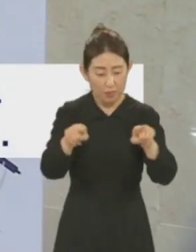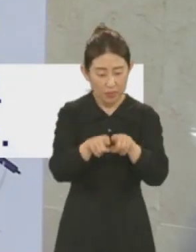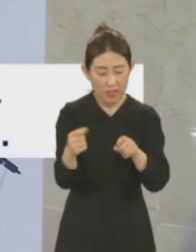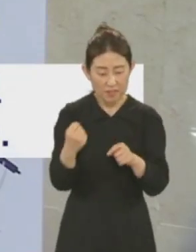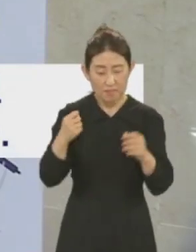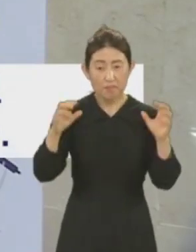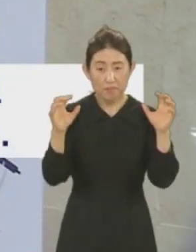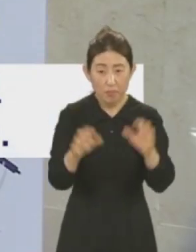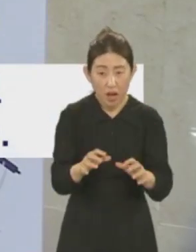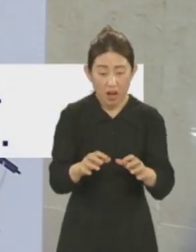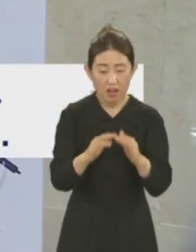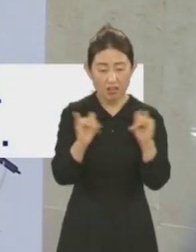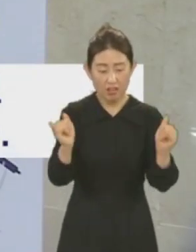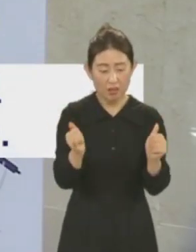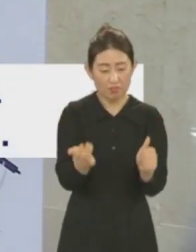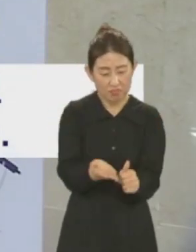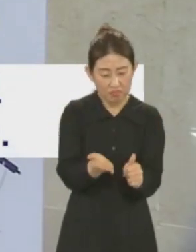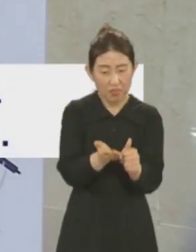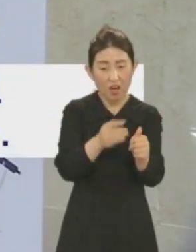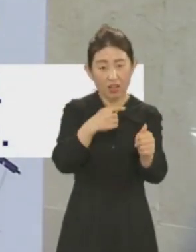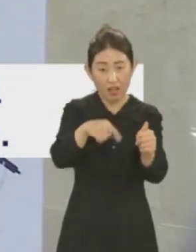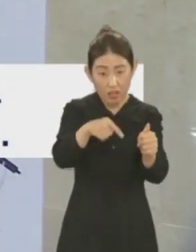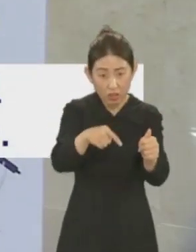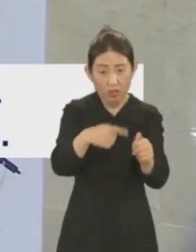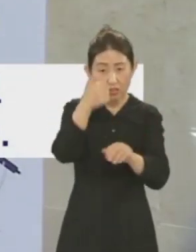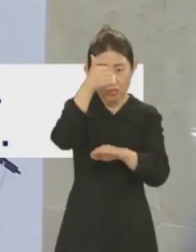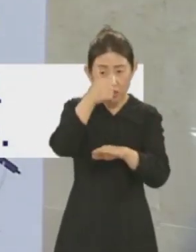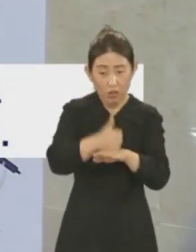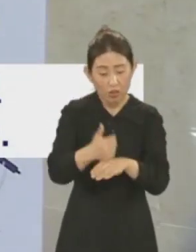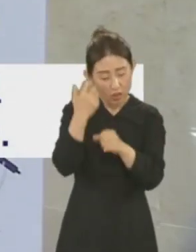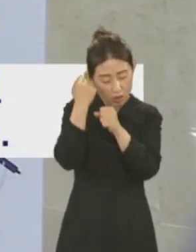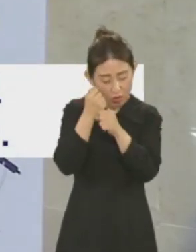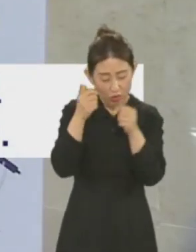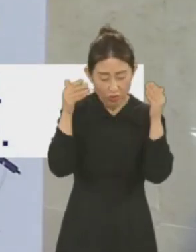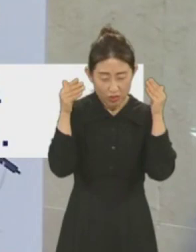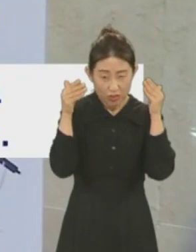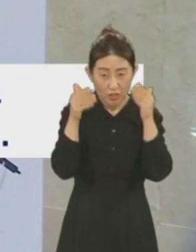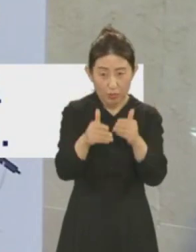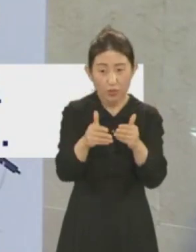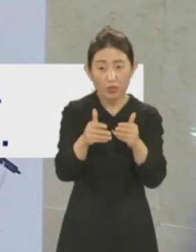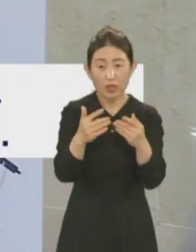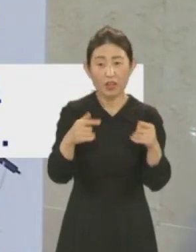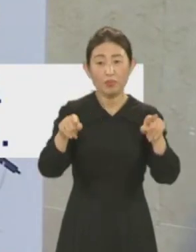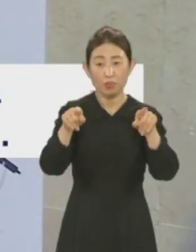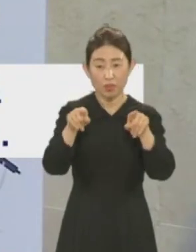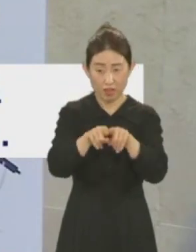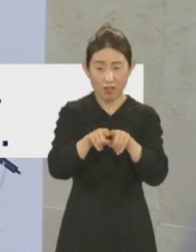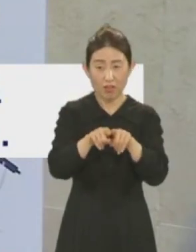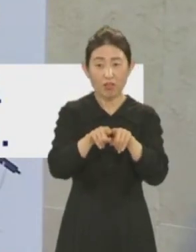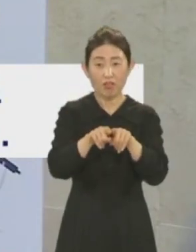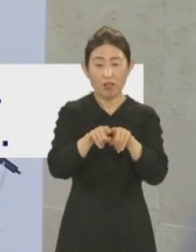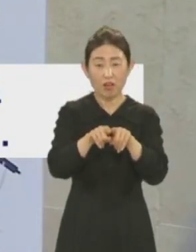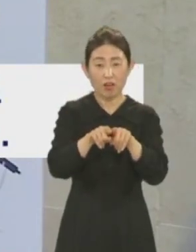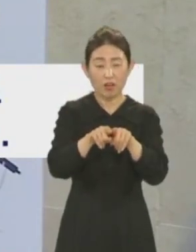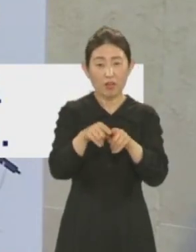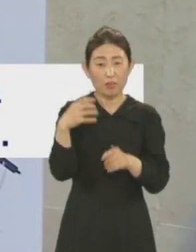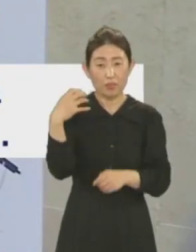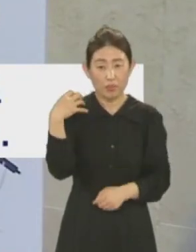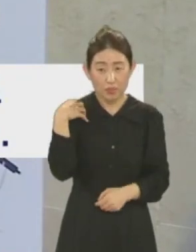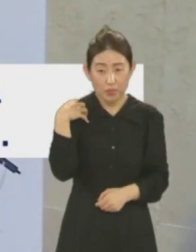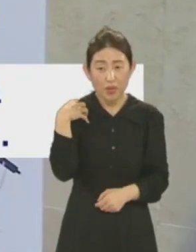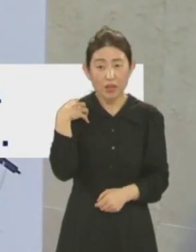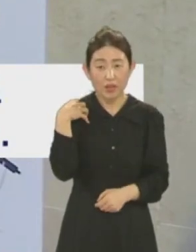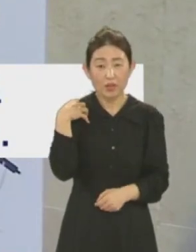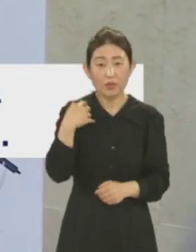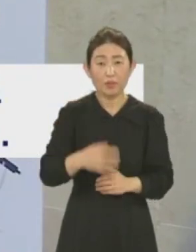협력해서 인력을 양성하고 나아가서 연구에 직접 함께 역할을 수행하기로